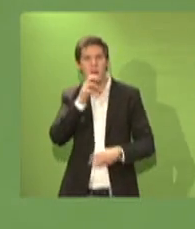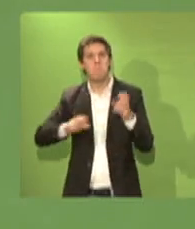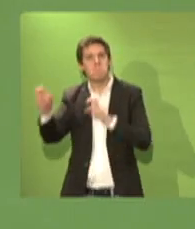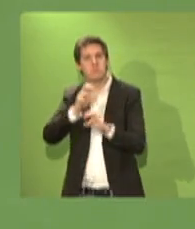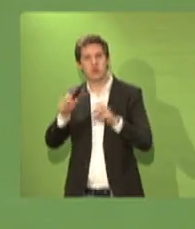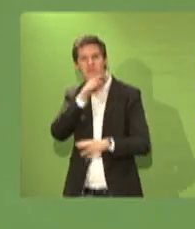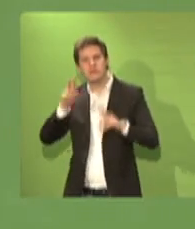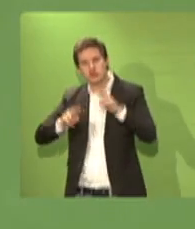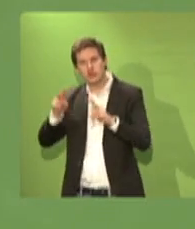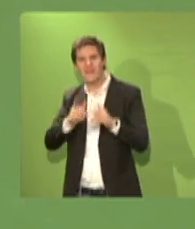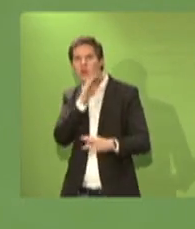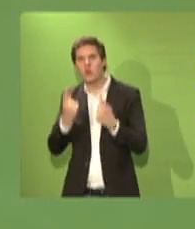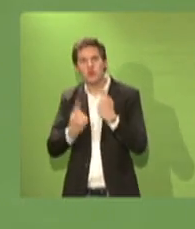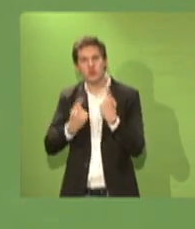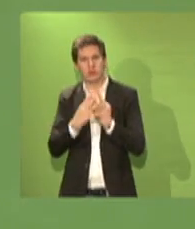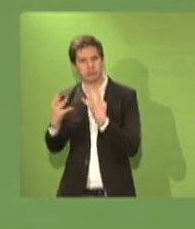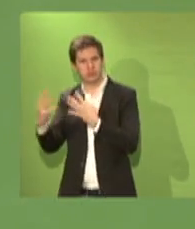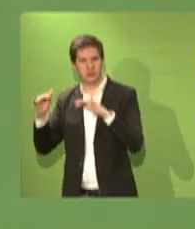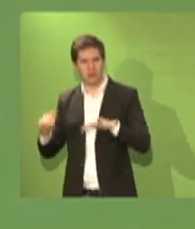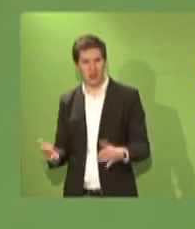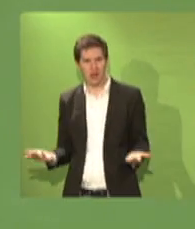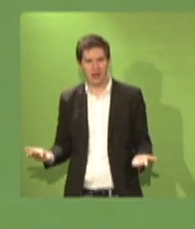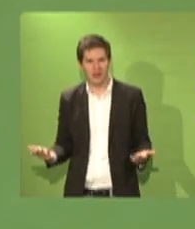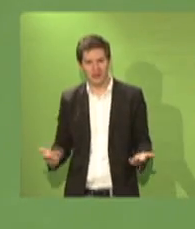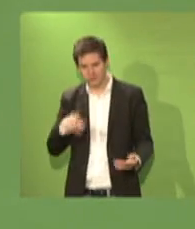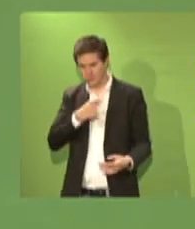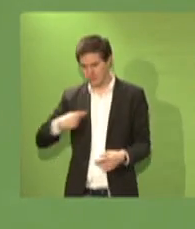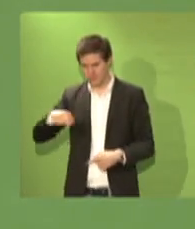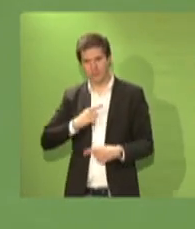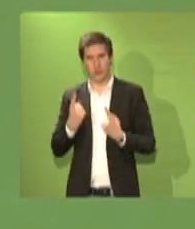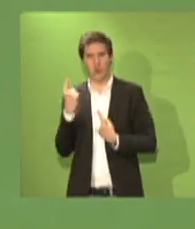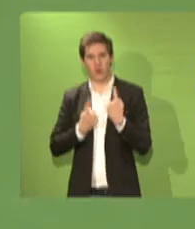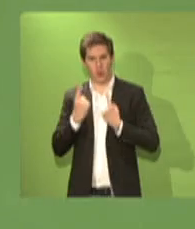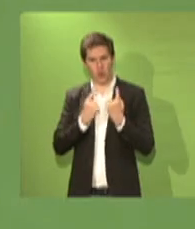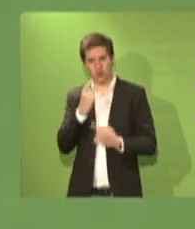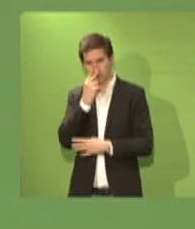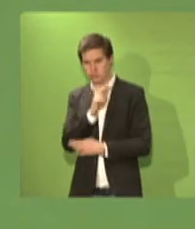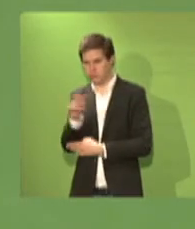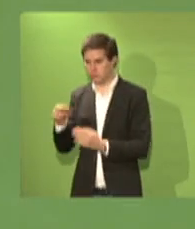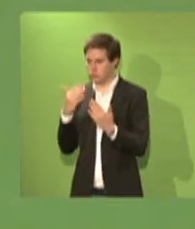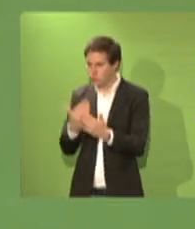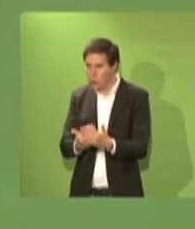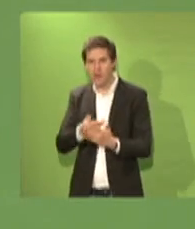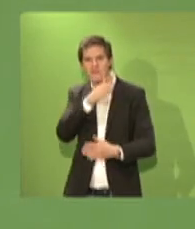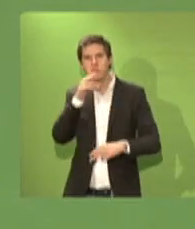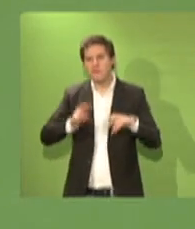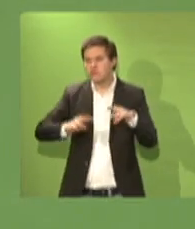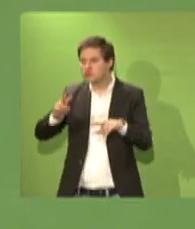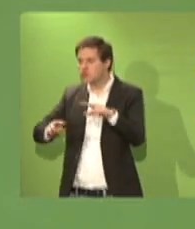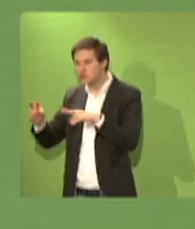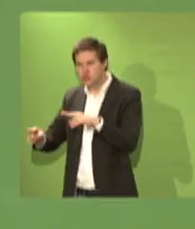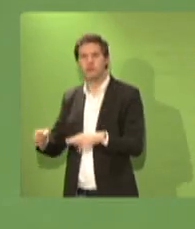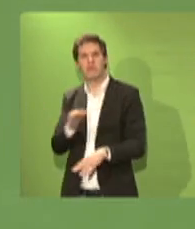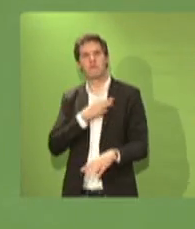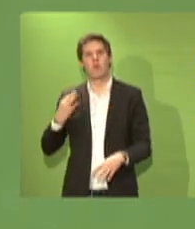sind auch besonders grün. Wir Grüne können mit dieser Unterschiedlichkeit besonders gut umgehen. Da sind wir richtig